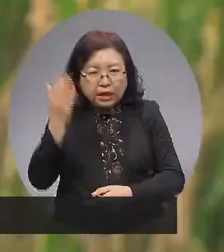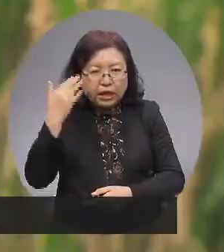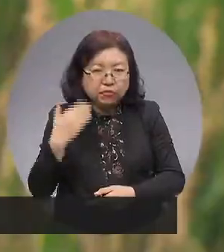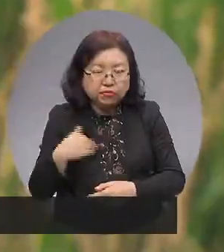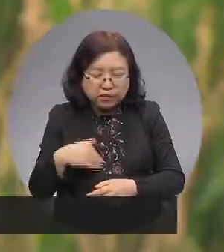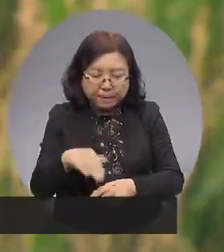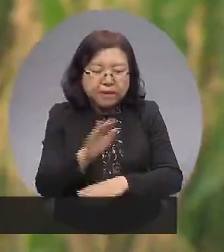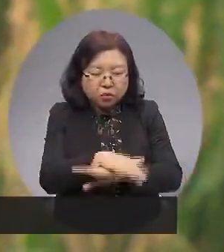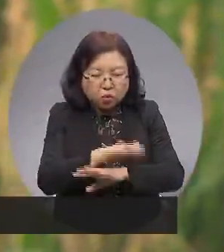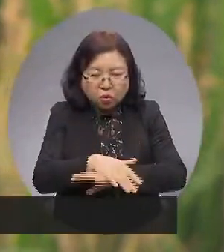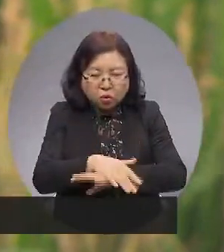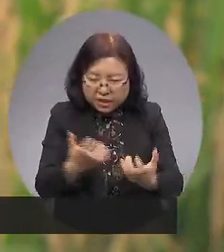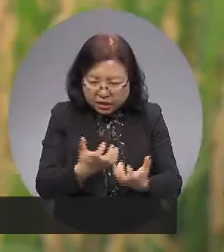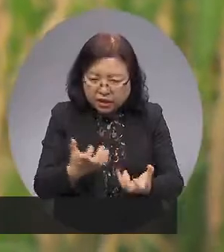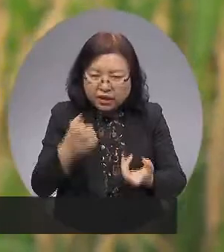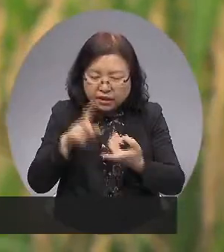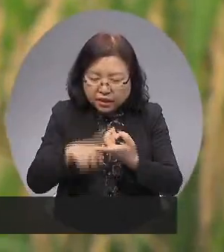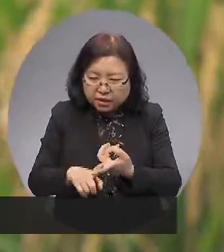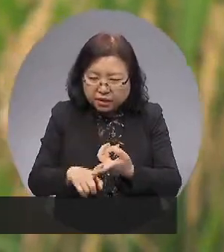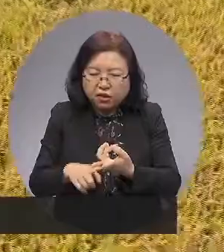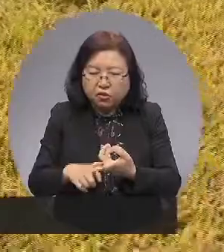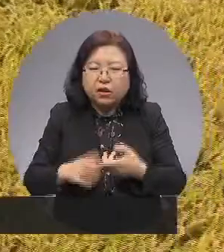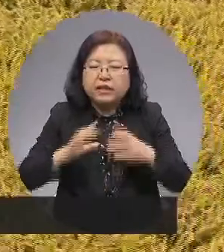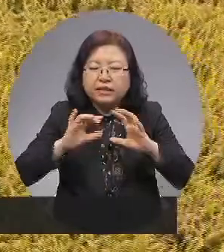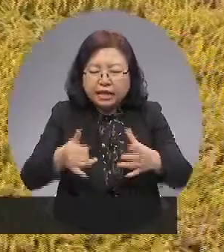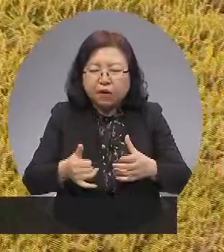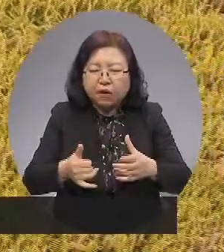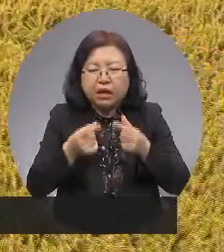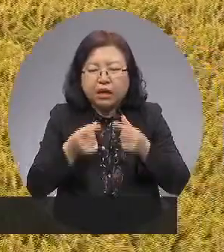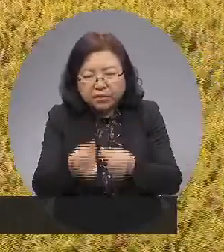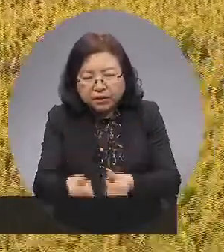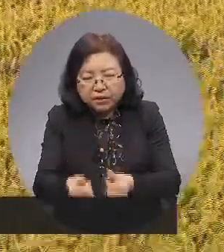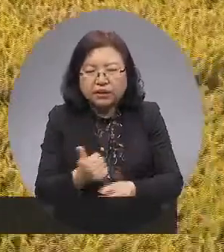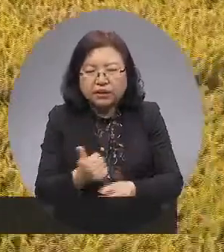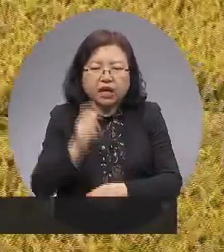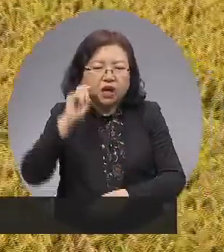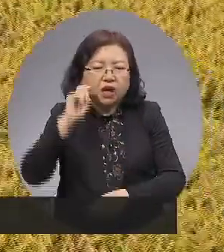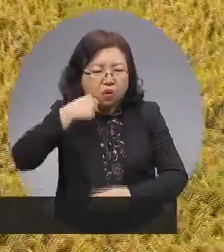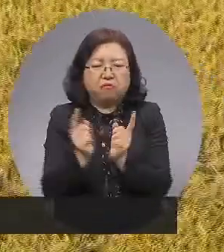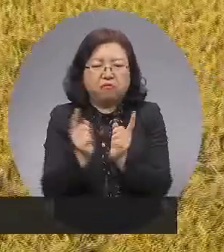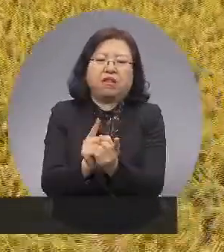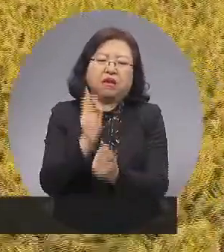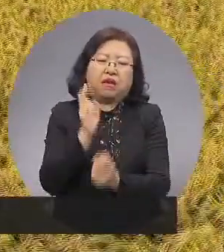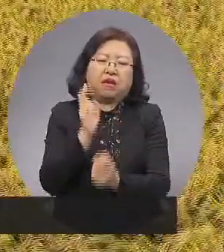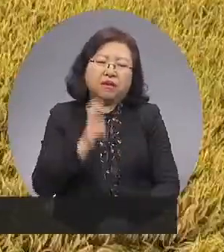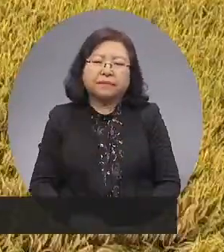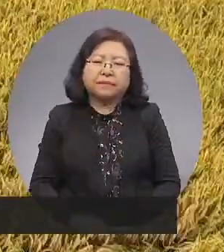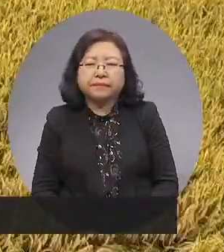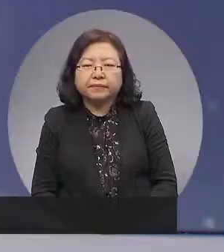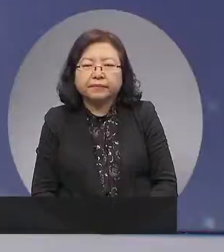물가도 국제 정세와 맞물려 요동칠 것으로 보입니다. MBC 뉴스 허지입니다.